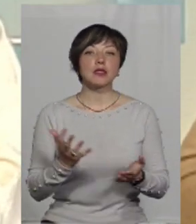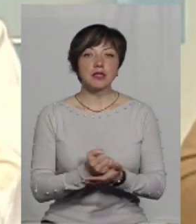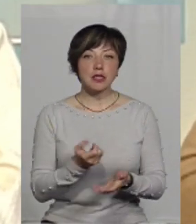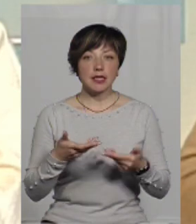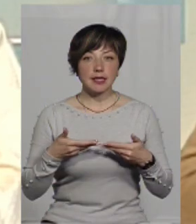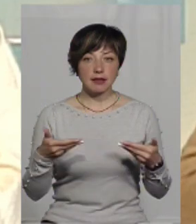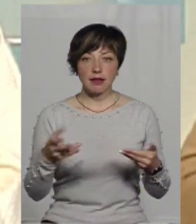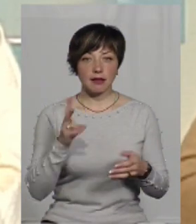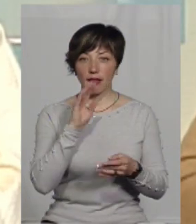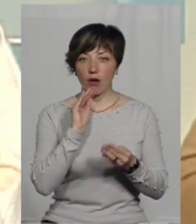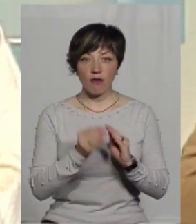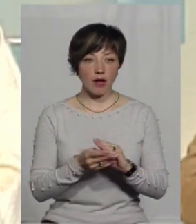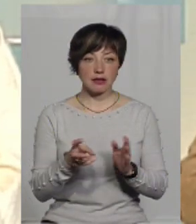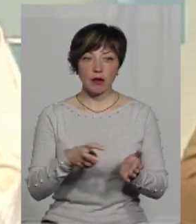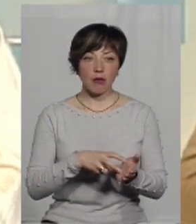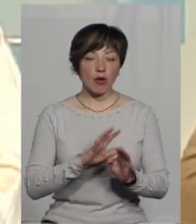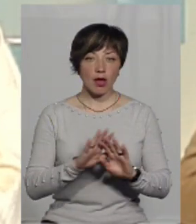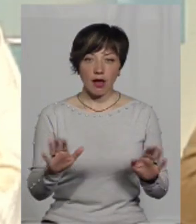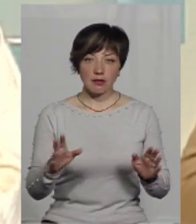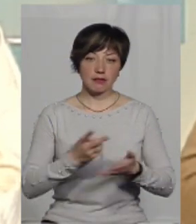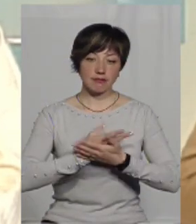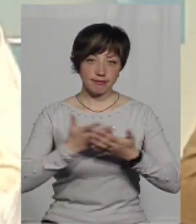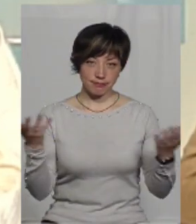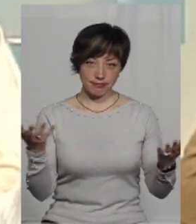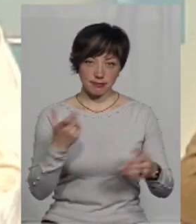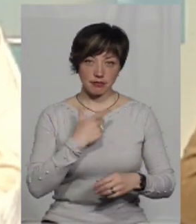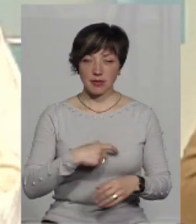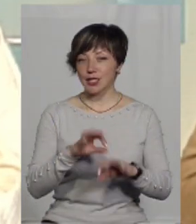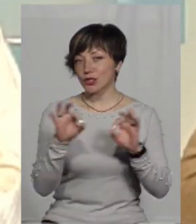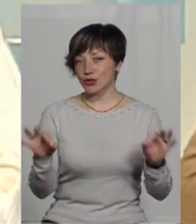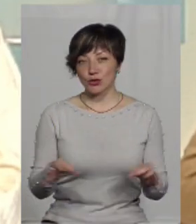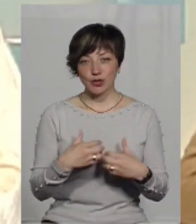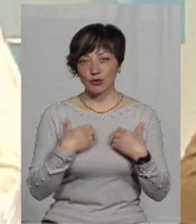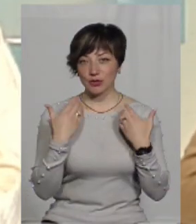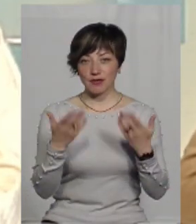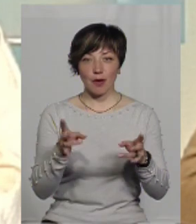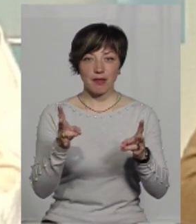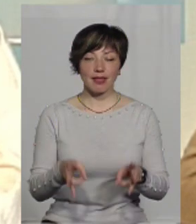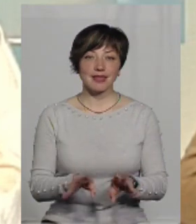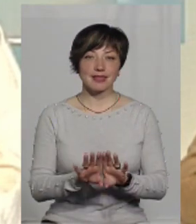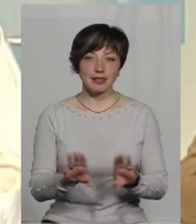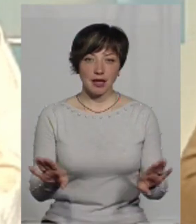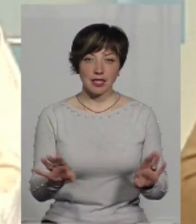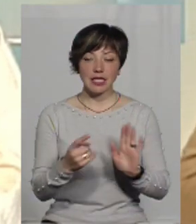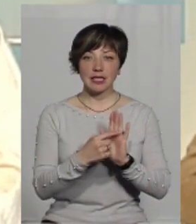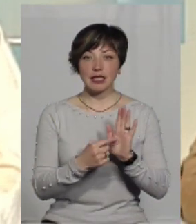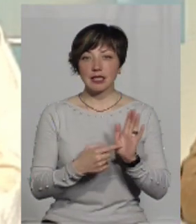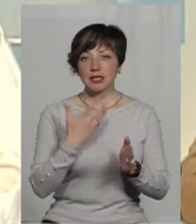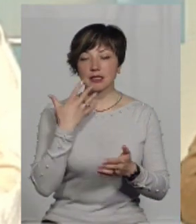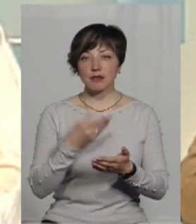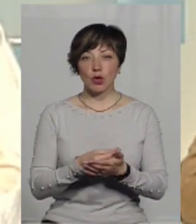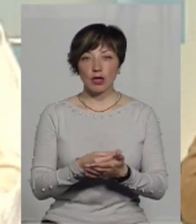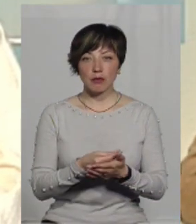Знайти нас, не ховатися, не боятися виходити в соціум. Нічого страшного з вами не станеться. Ділитися